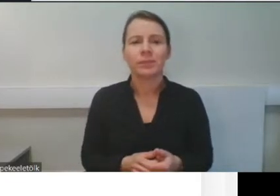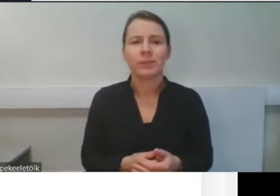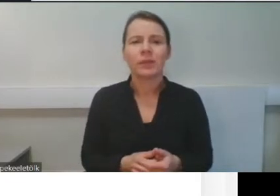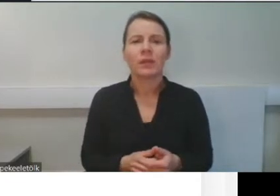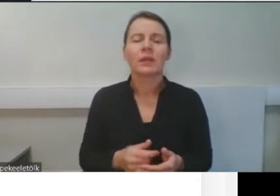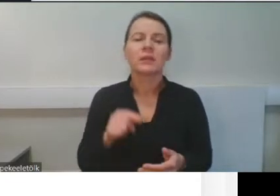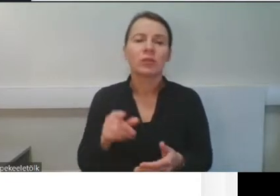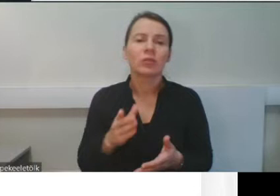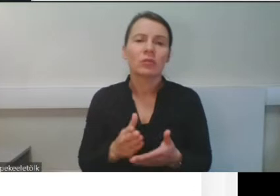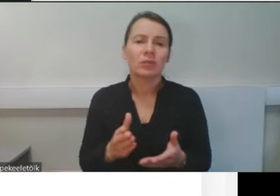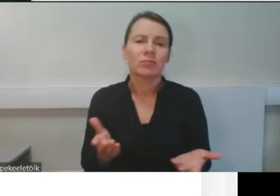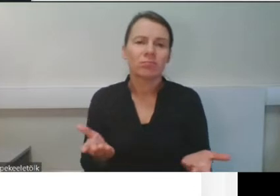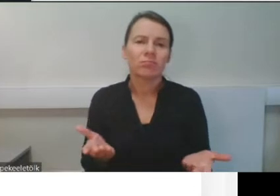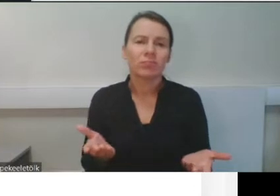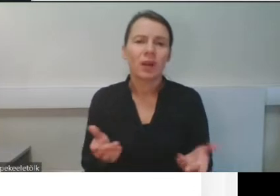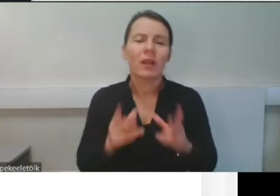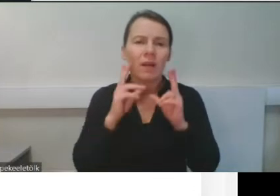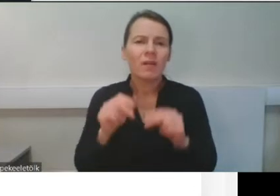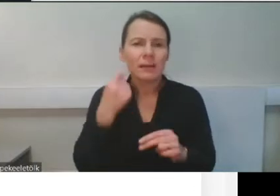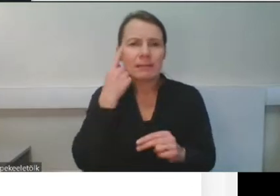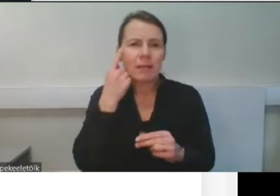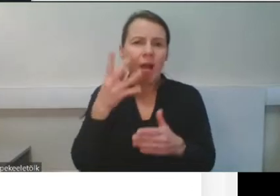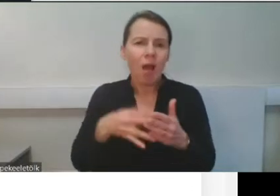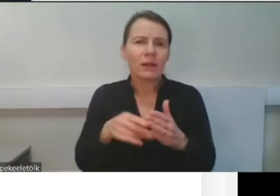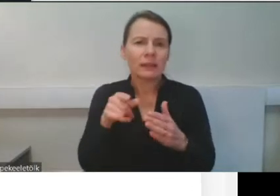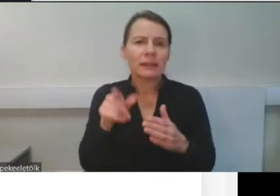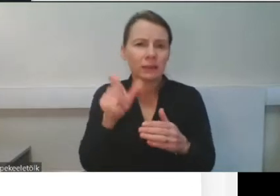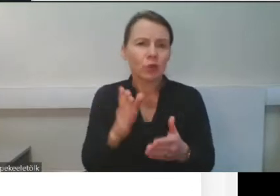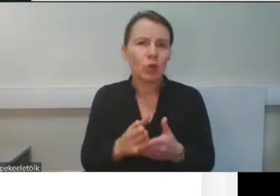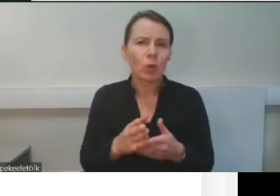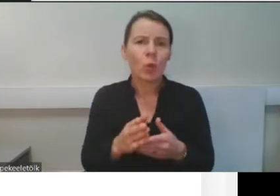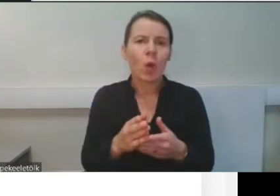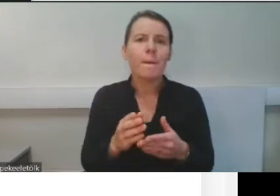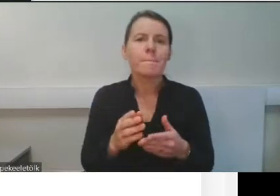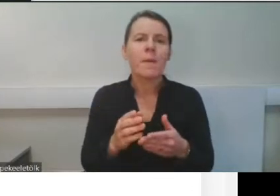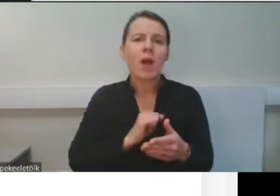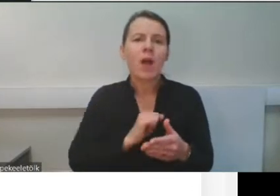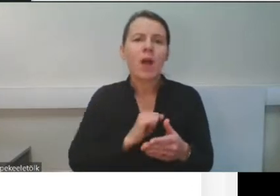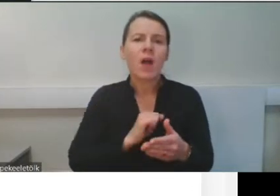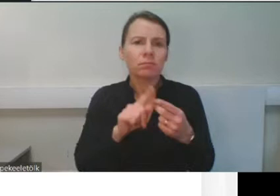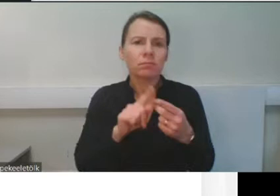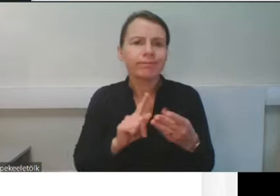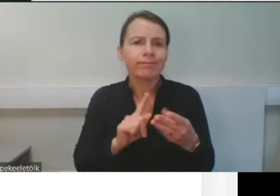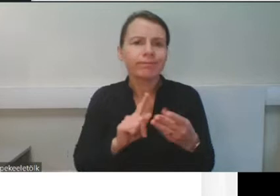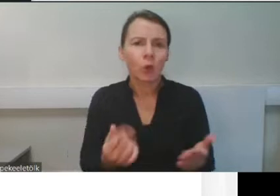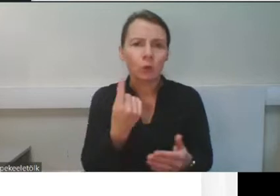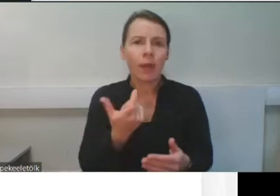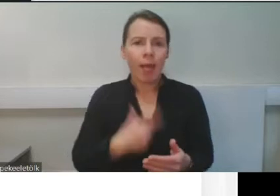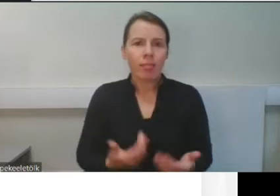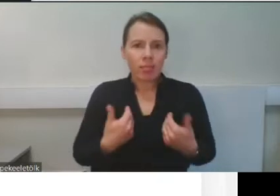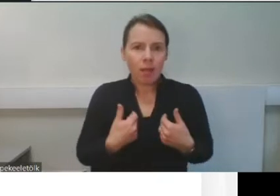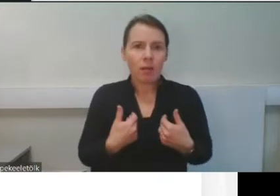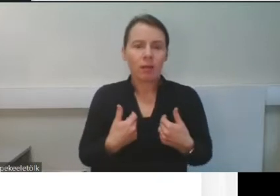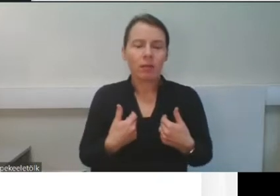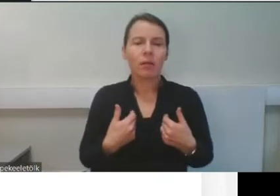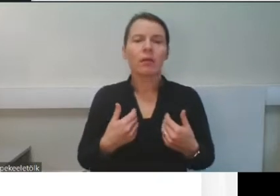rakendusvõimalused, kus neid andmeid kasutakse, kuidas nad aitavad siis kujundama seda võib-olla poliitikat või siis mingi praktikat, mis siis